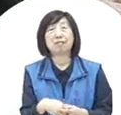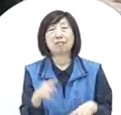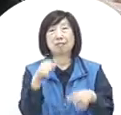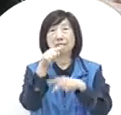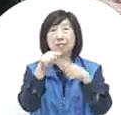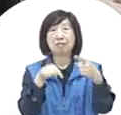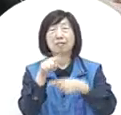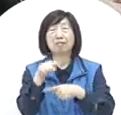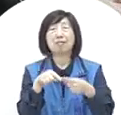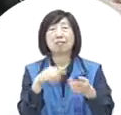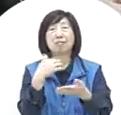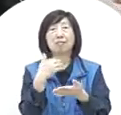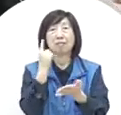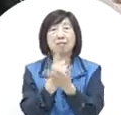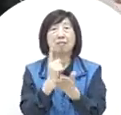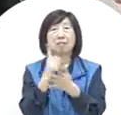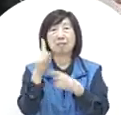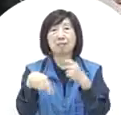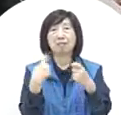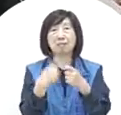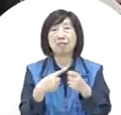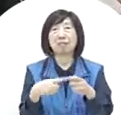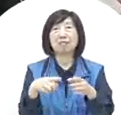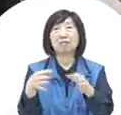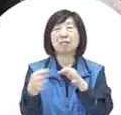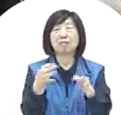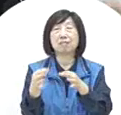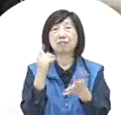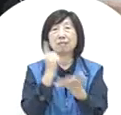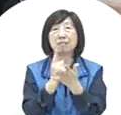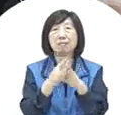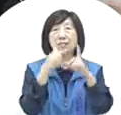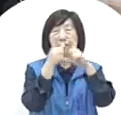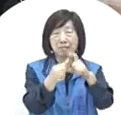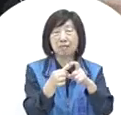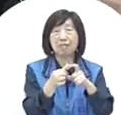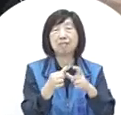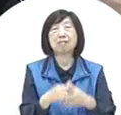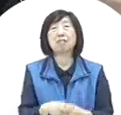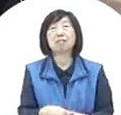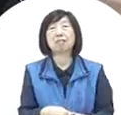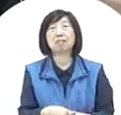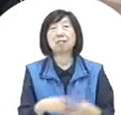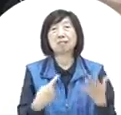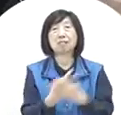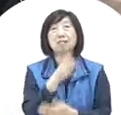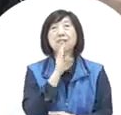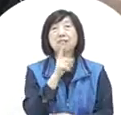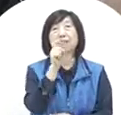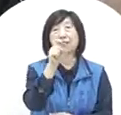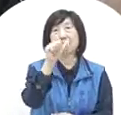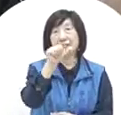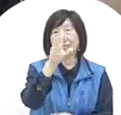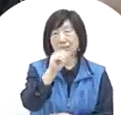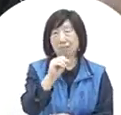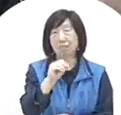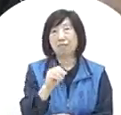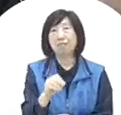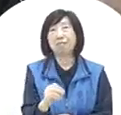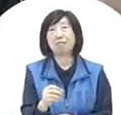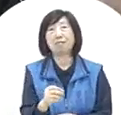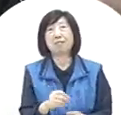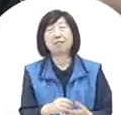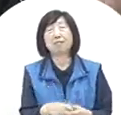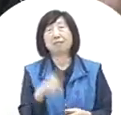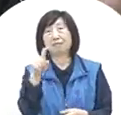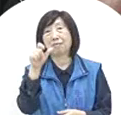下来每 一 年 的 年营业额，每一区的年营业额只有150,000，哇，这